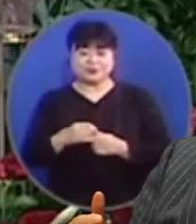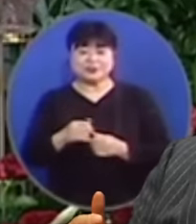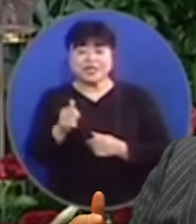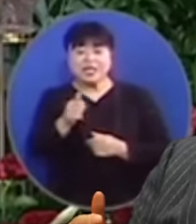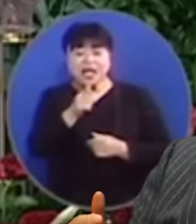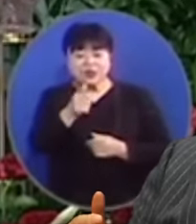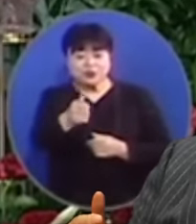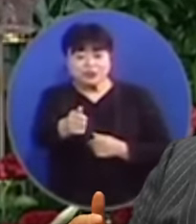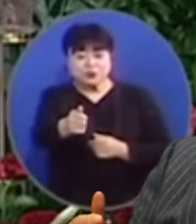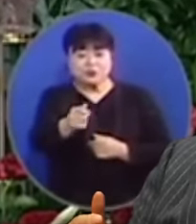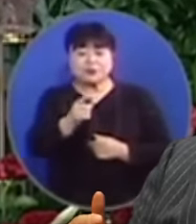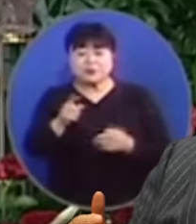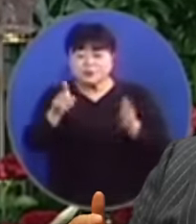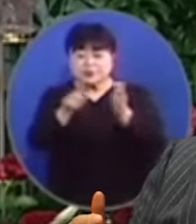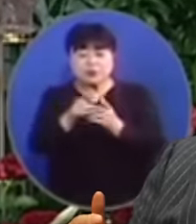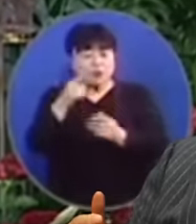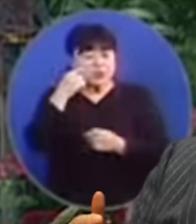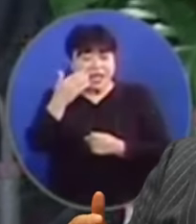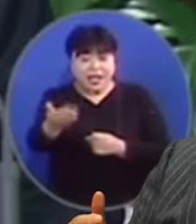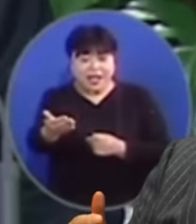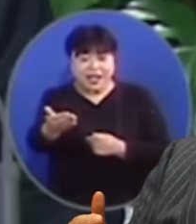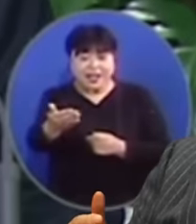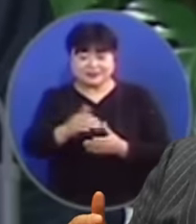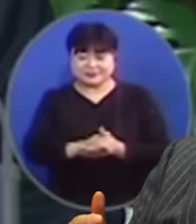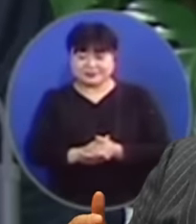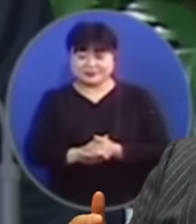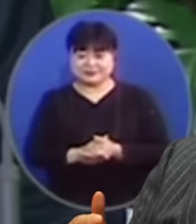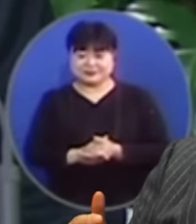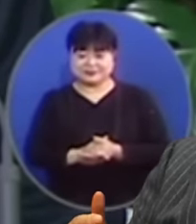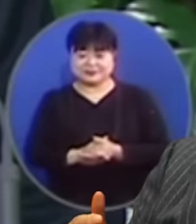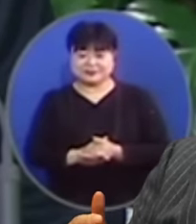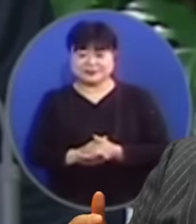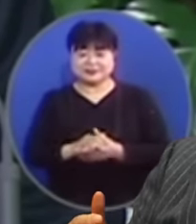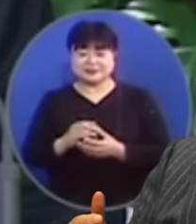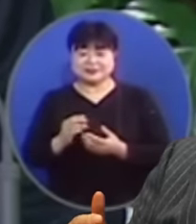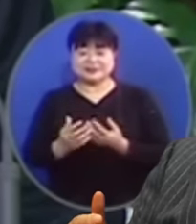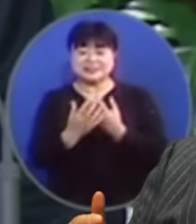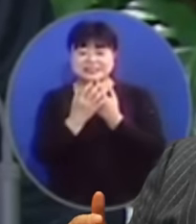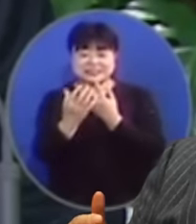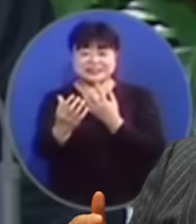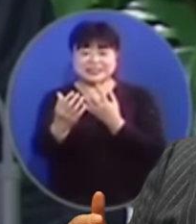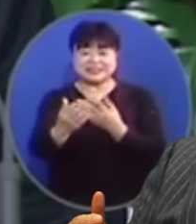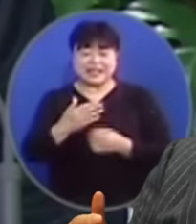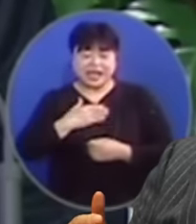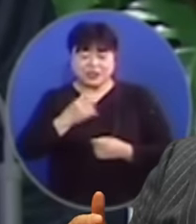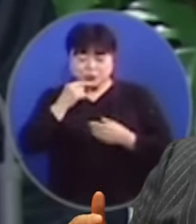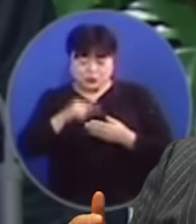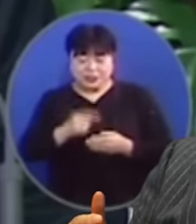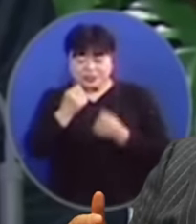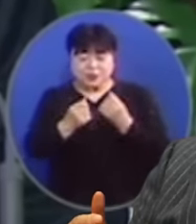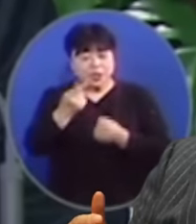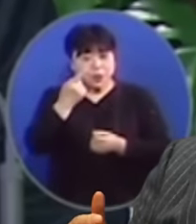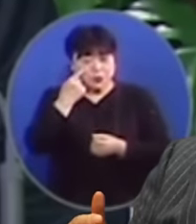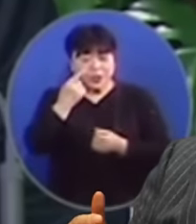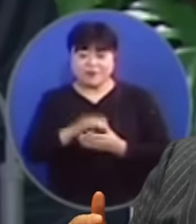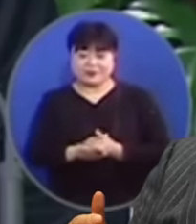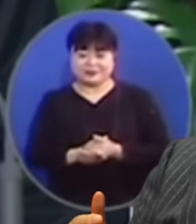말했어요. 믿음이 뭡니까? 시청자들이 알아들을 수 있도록 간단히 말씀을 해 주십시오.